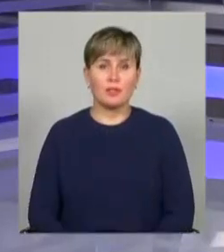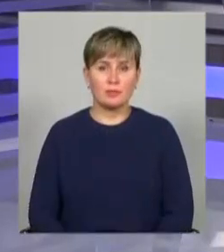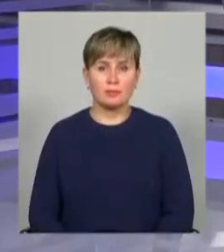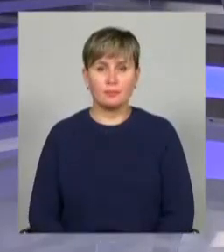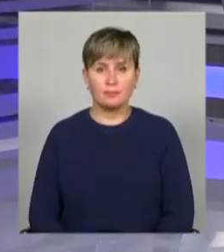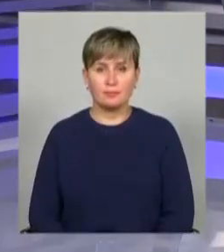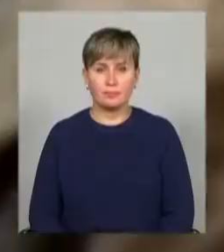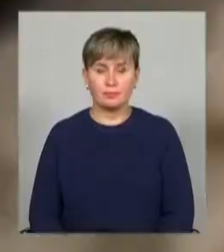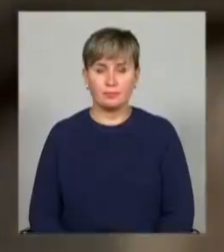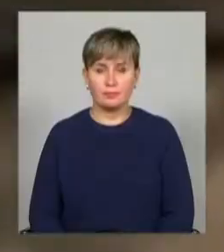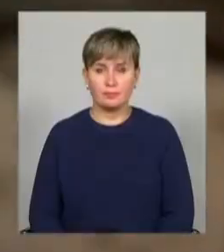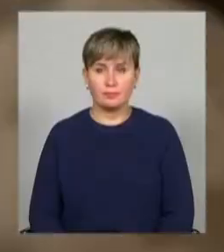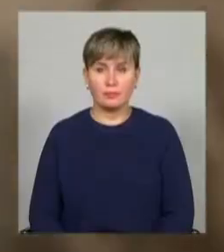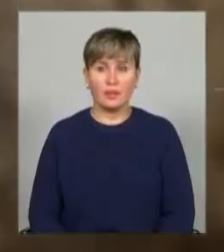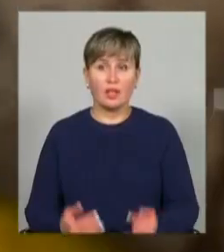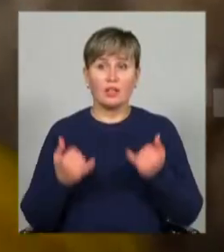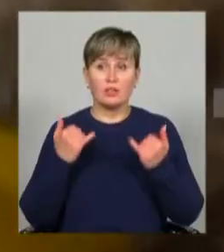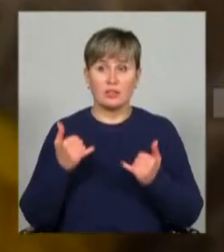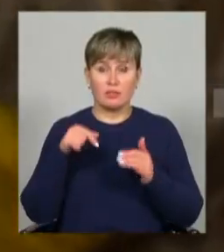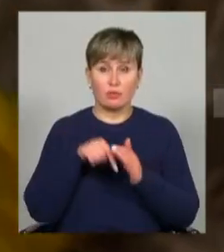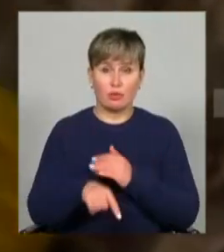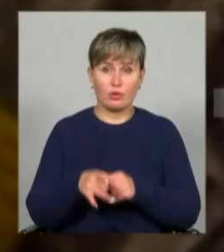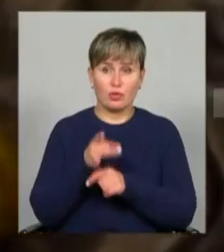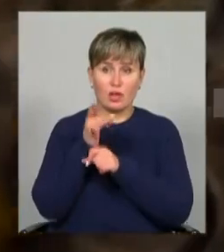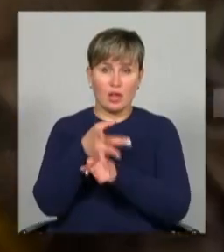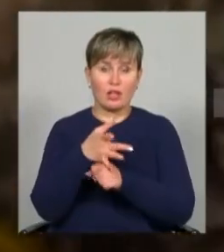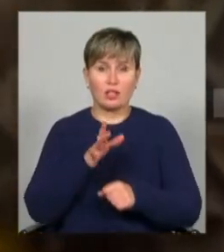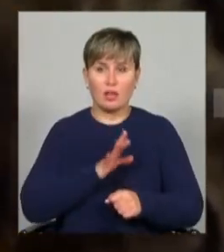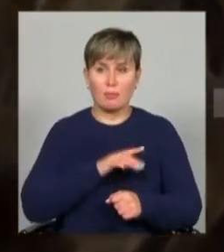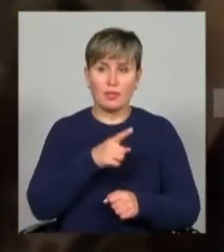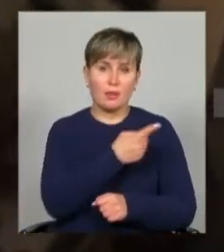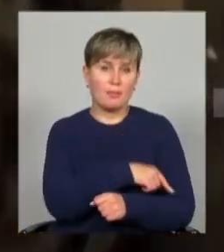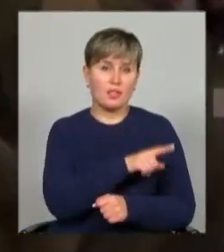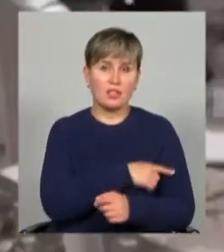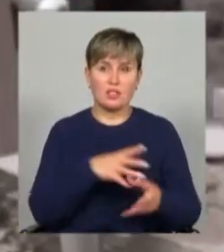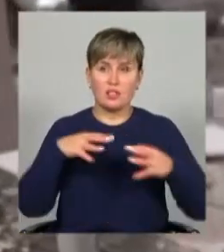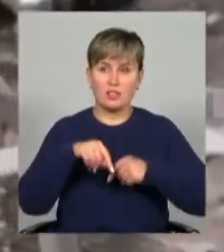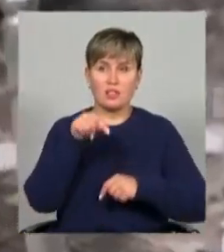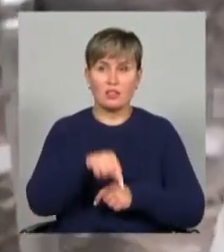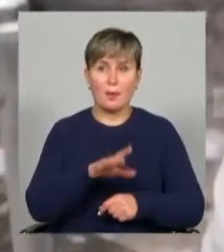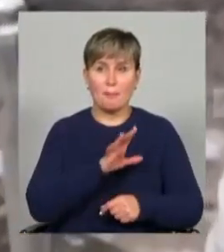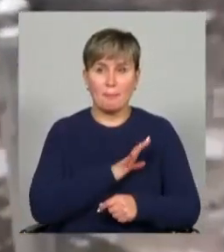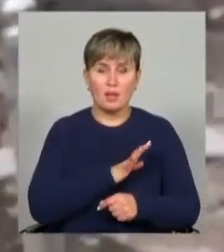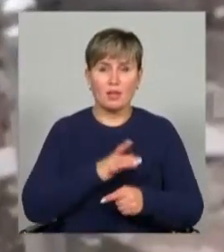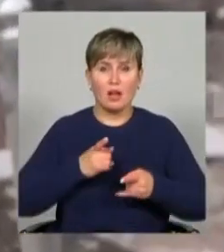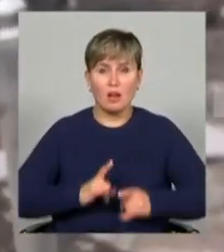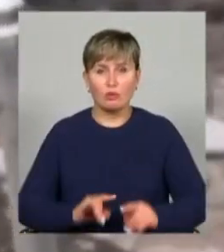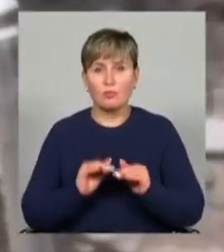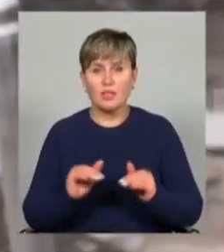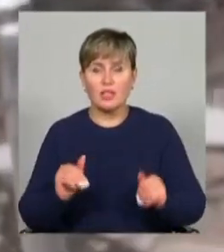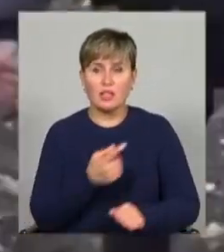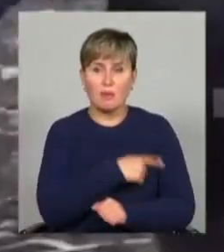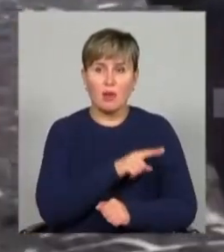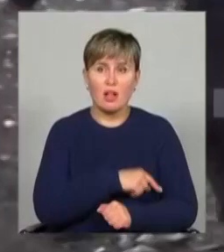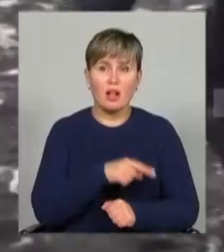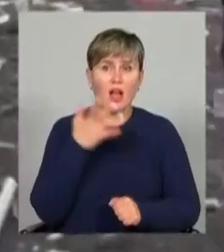событий. Сегодня в Мариуполе ракетному удару подвергся медицинский комплекс. В нем располагались роддом и детская больница. В